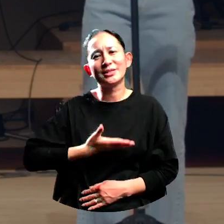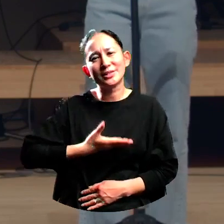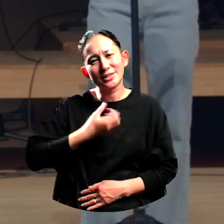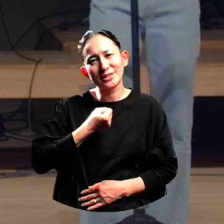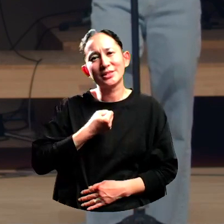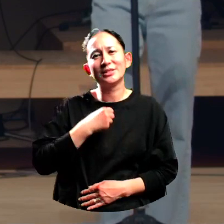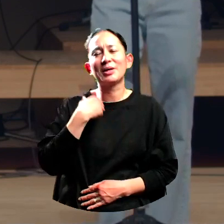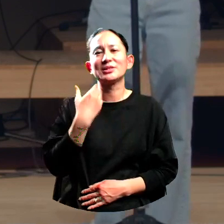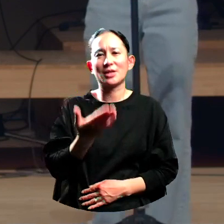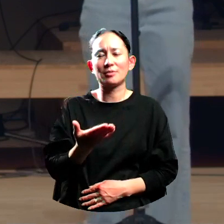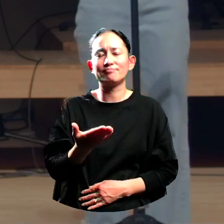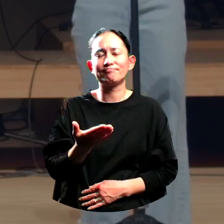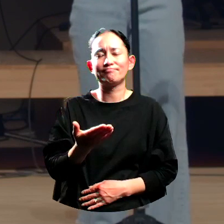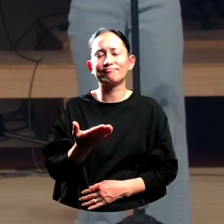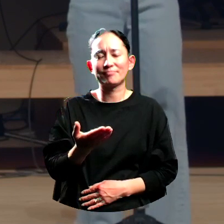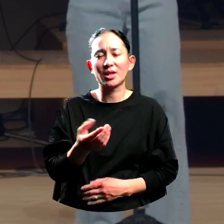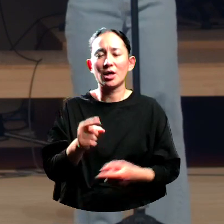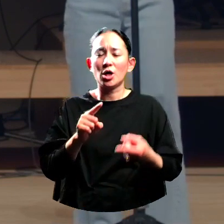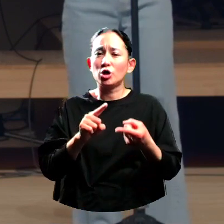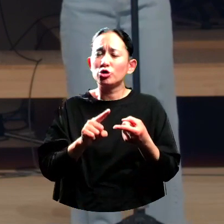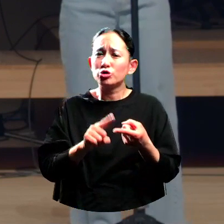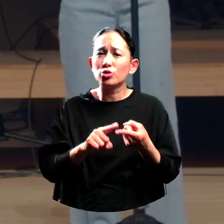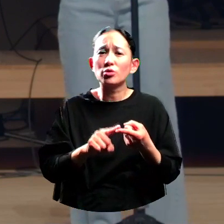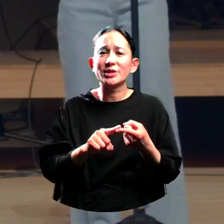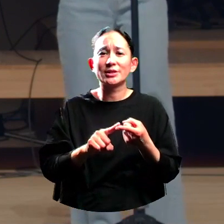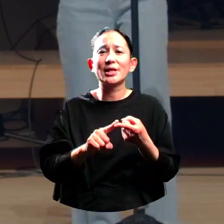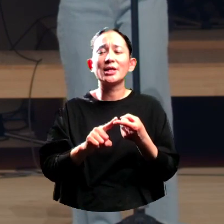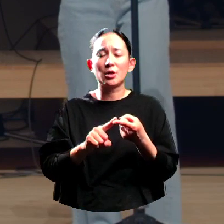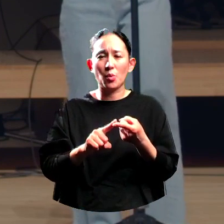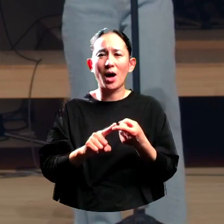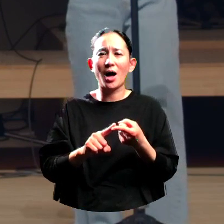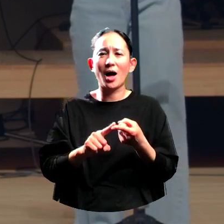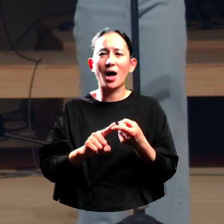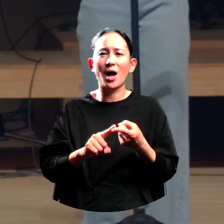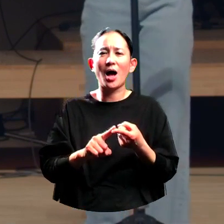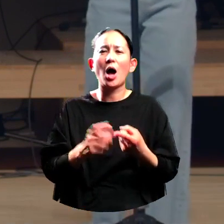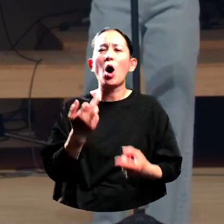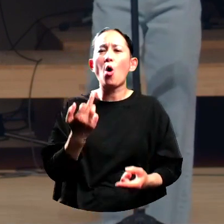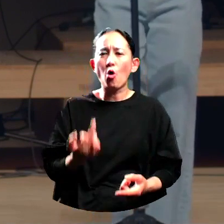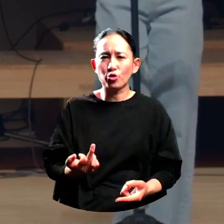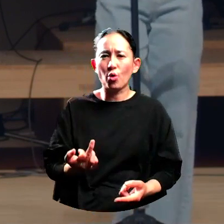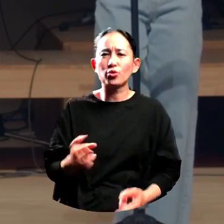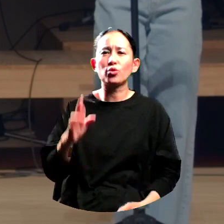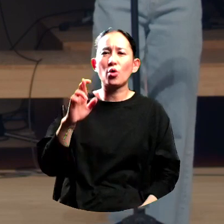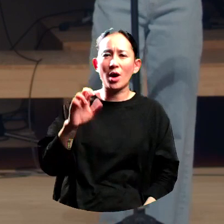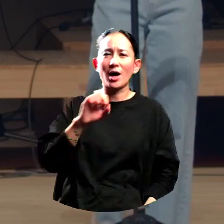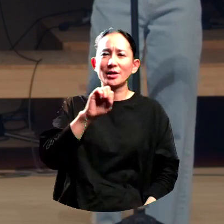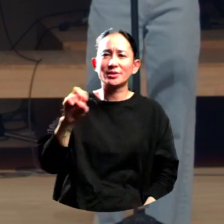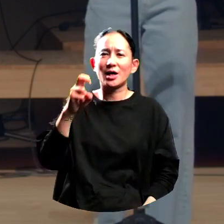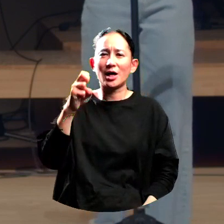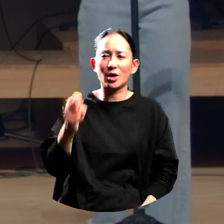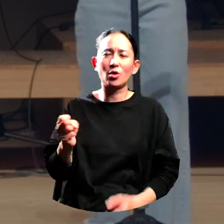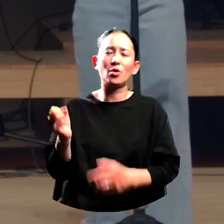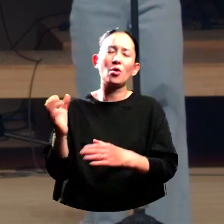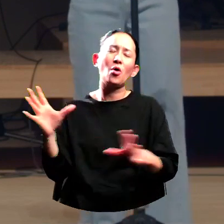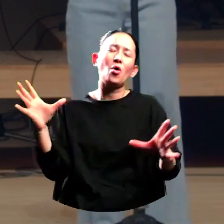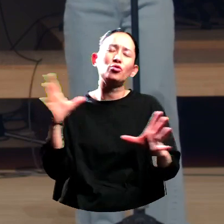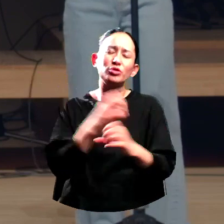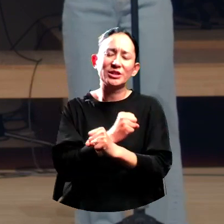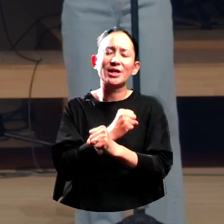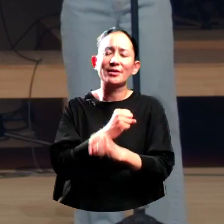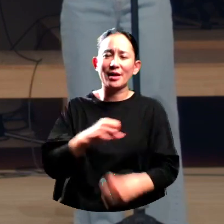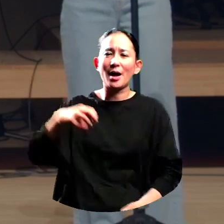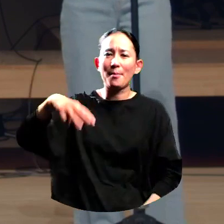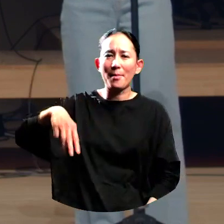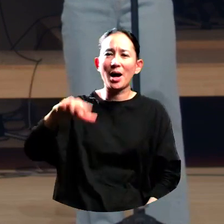する弟ラゾロを失ったマルタに向かって語られた言葉です。 These words were directed towards Martha, who just lost her